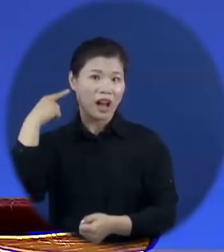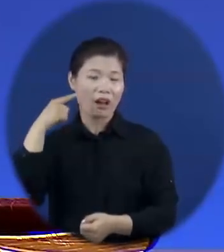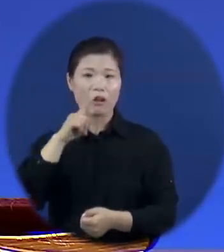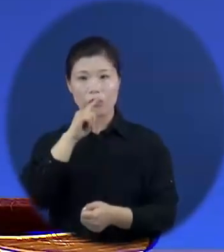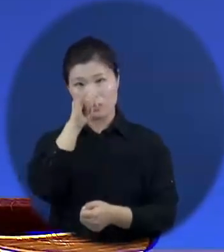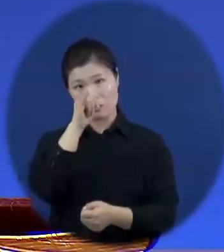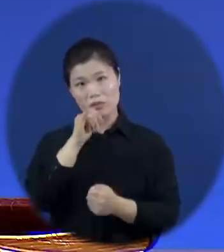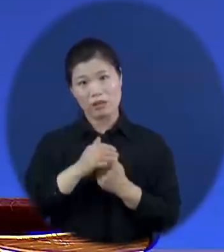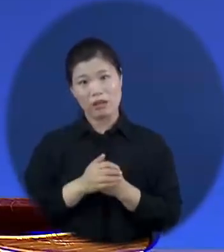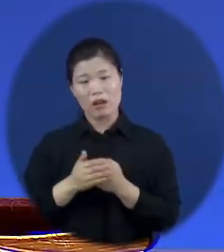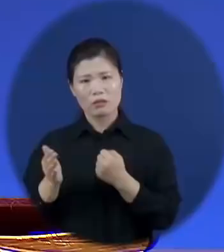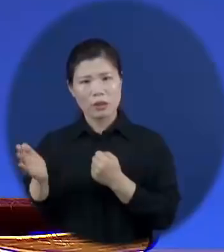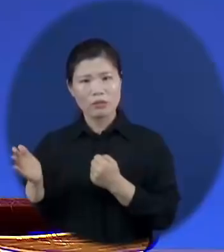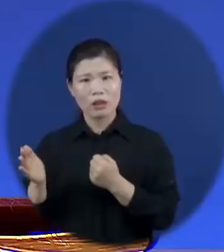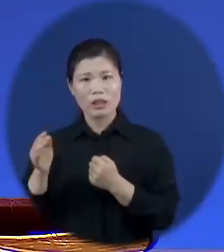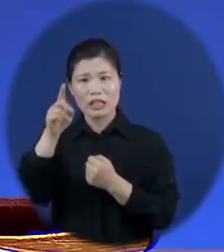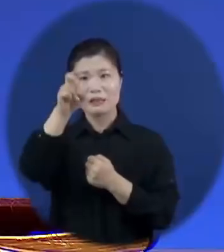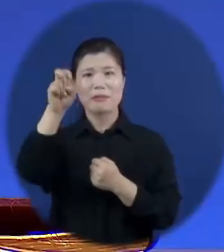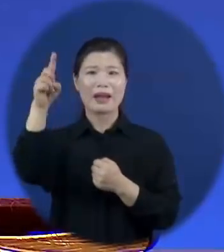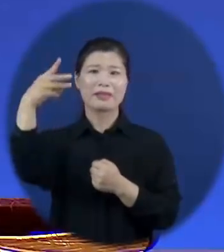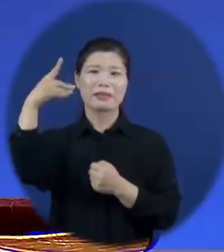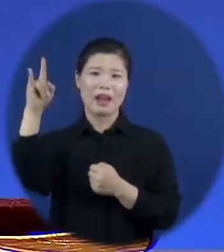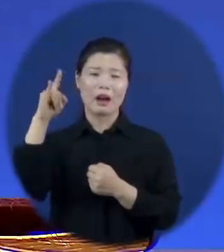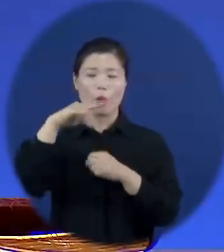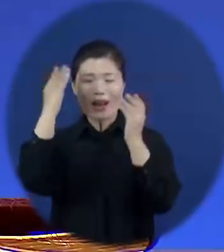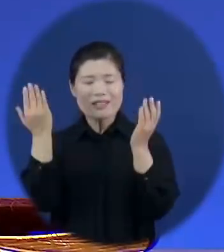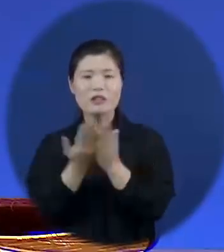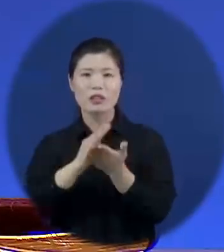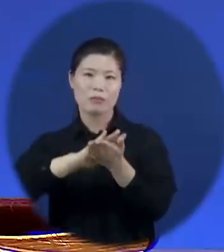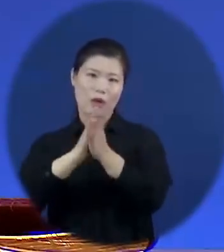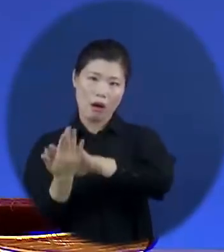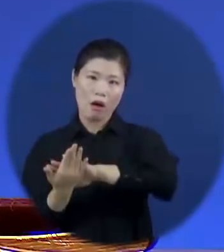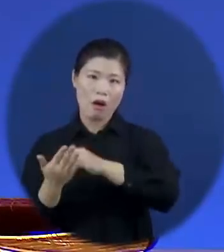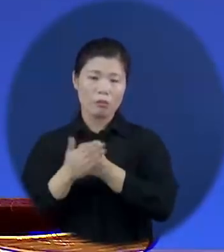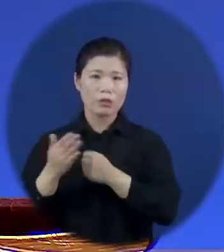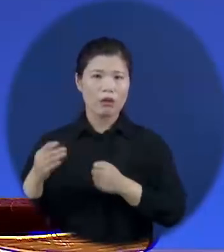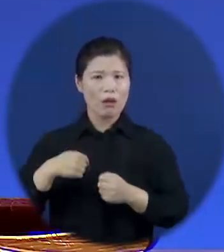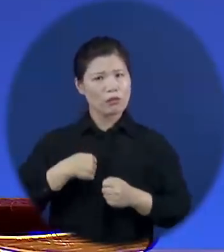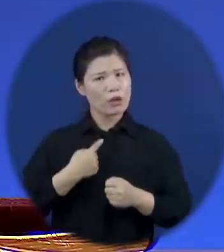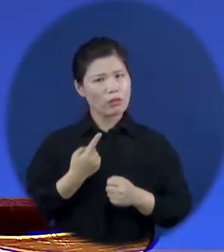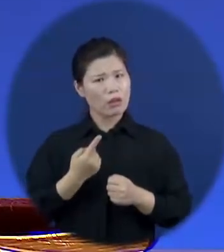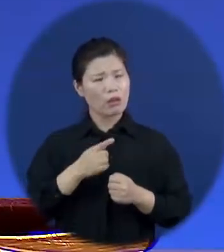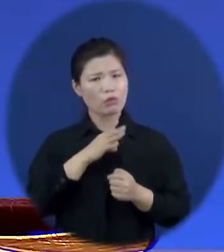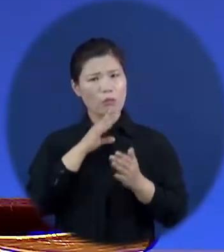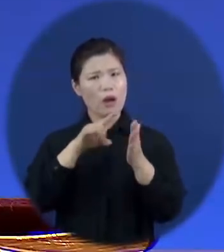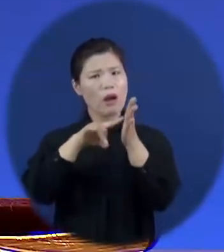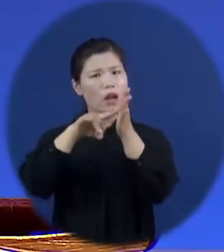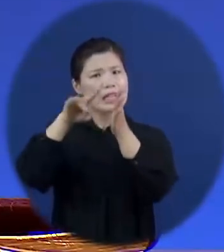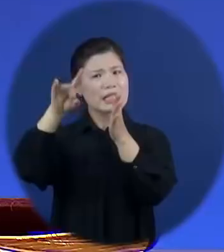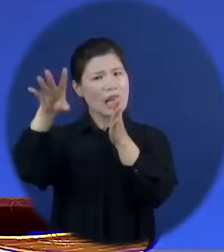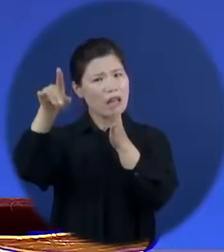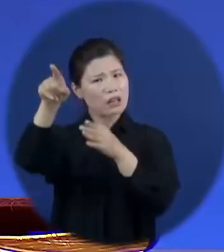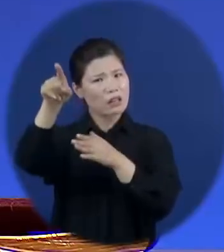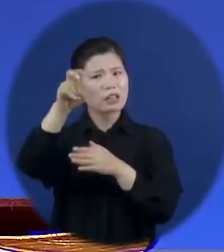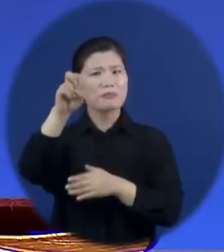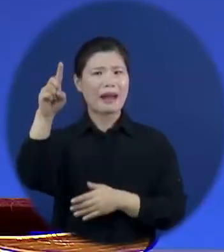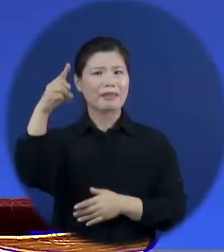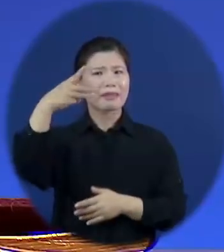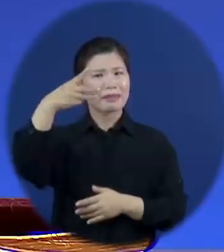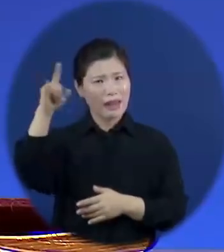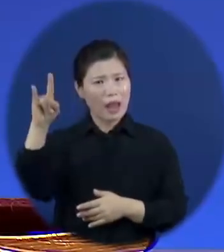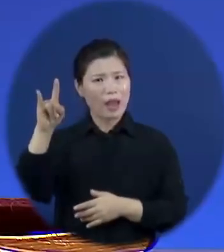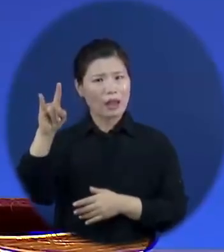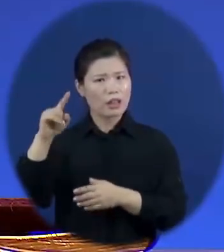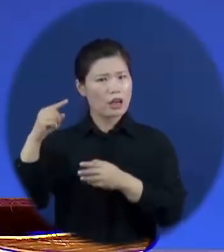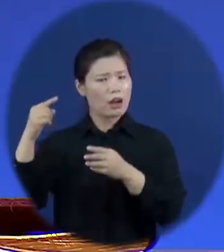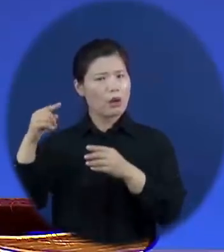예수라는 사람을 만남으로 인해서라는 것이죠. 삭개오는 자신의 동료를 뒤바꿔버린 그 예수라는